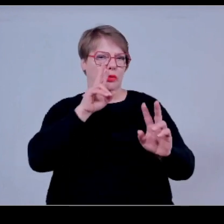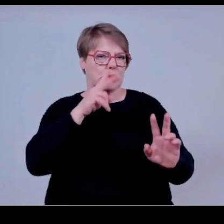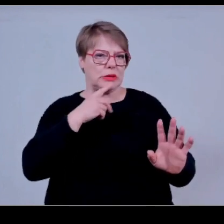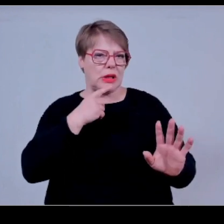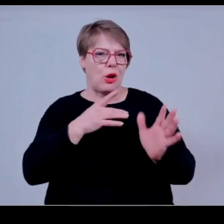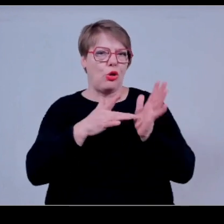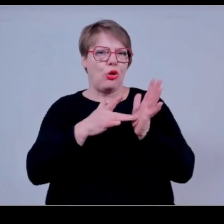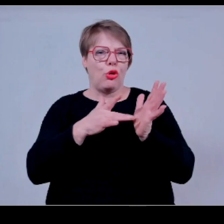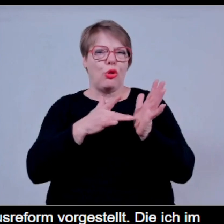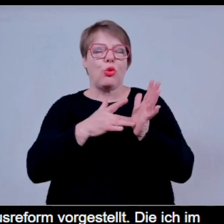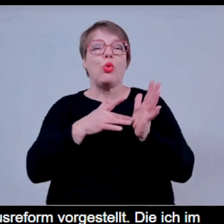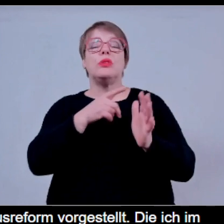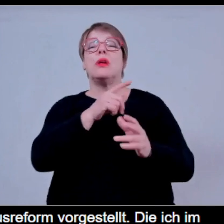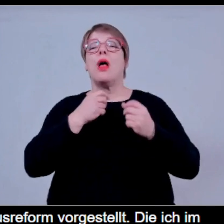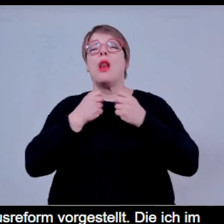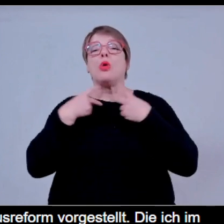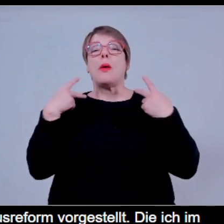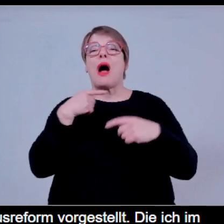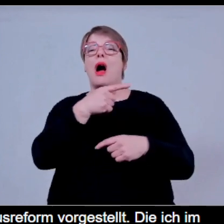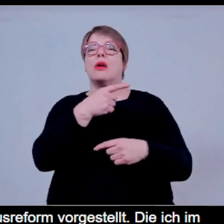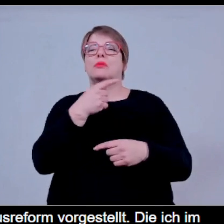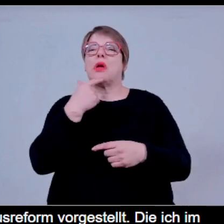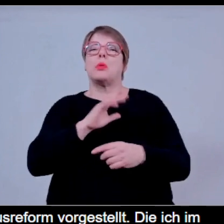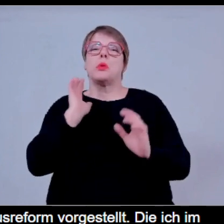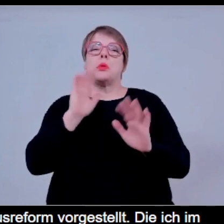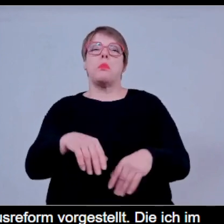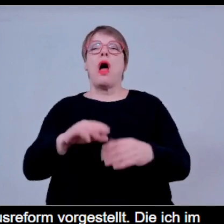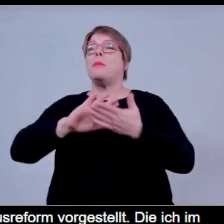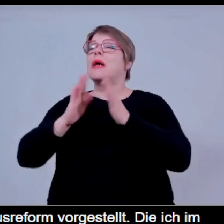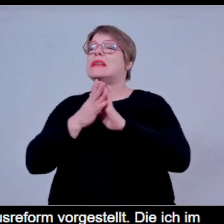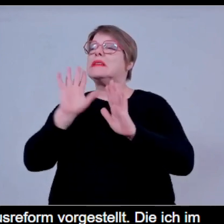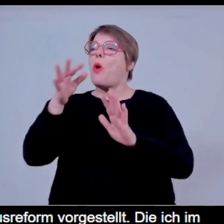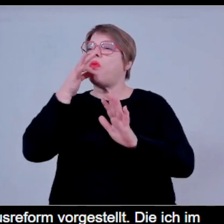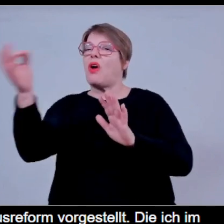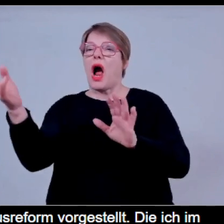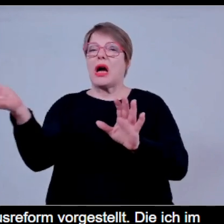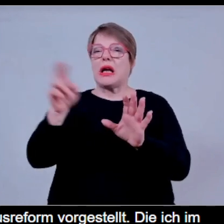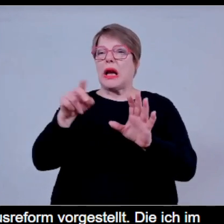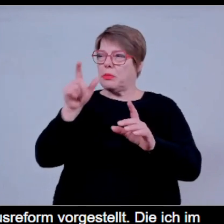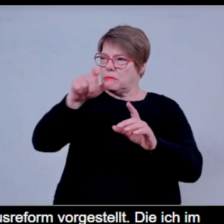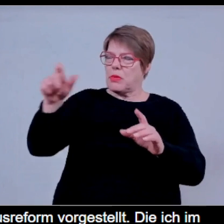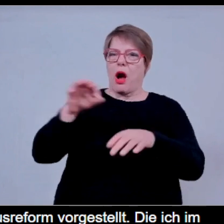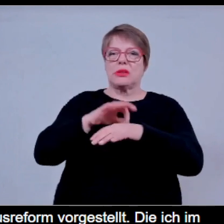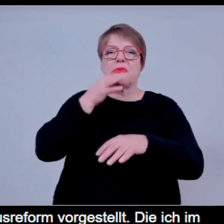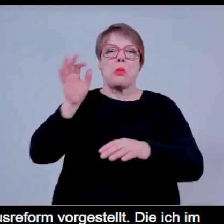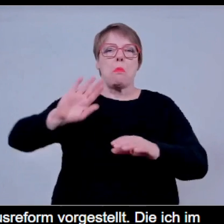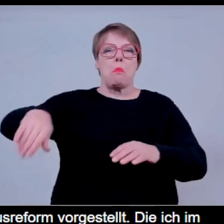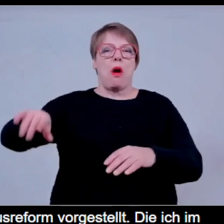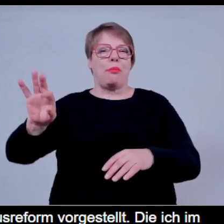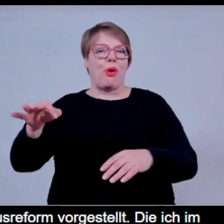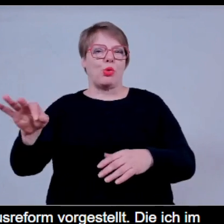Leistungsbündel vorgesehen in verschiedenen Versorgungsstufen, die dann abgebildet werden.